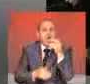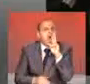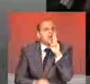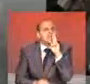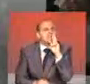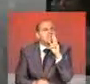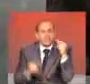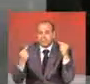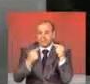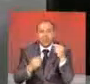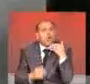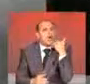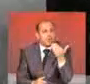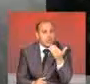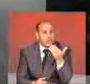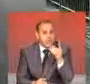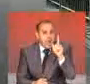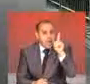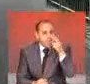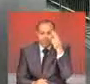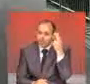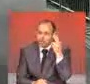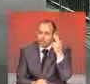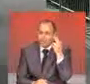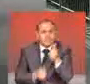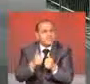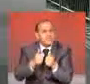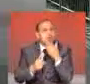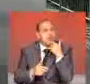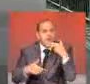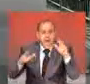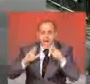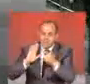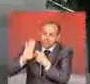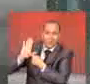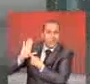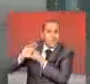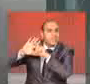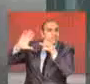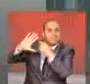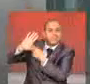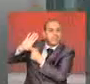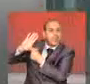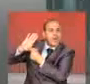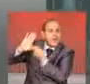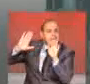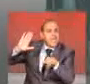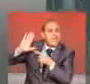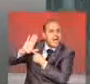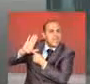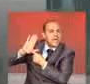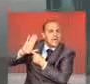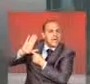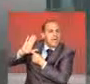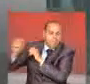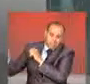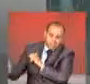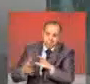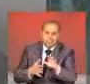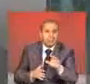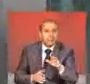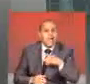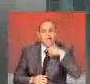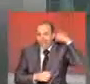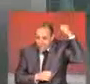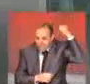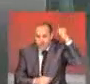مرض والثورة هي الحل، ولا يمكنني التنفس في استعادة للشعار الذي رفعه أحد الضحايا قبل أن يلقى حتفه بعد خنقه